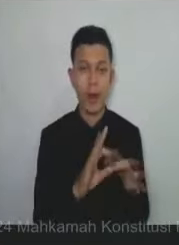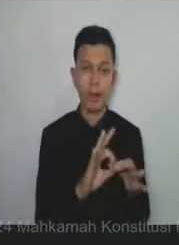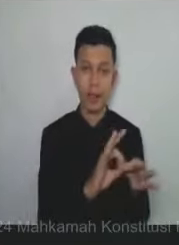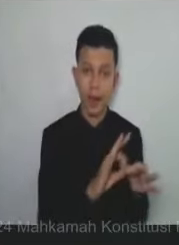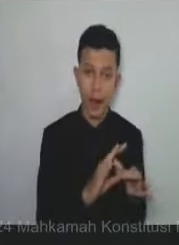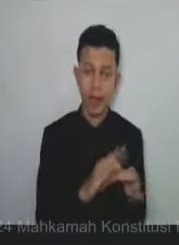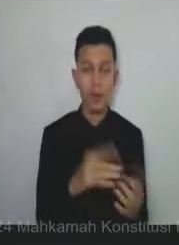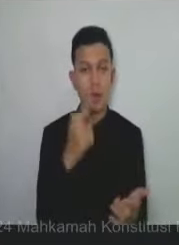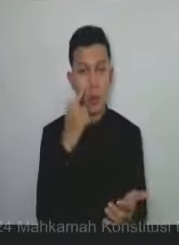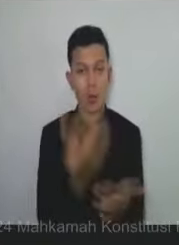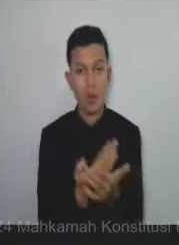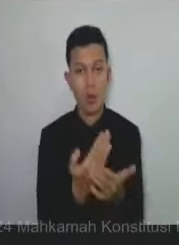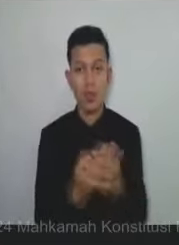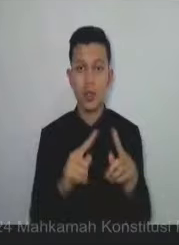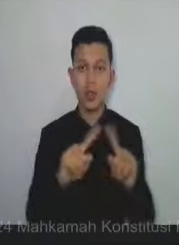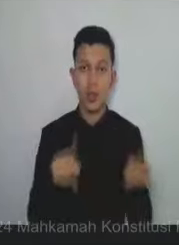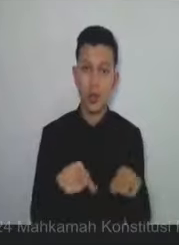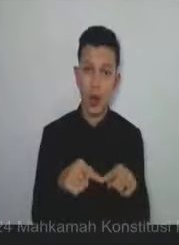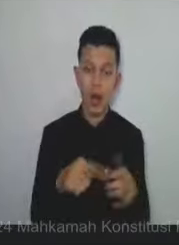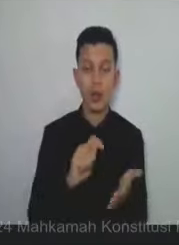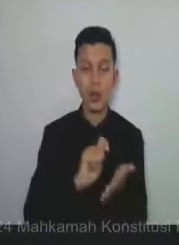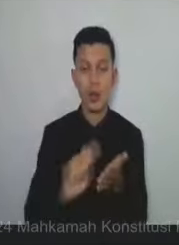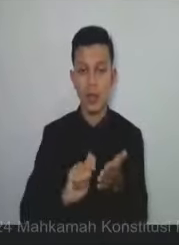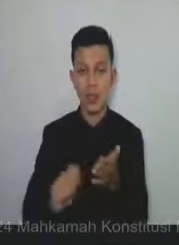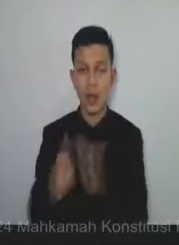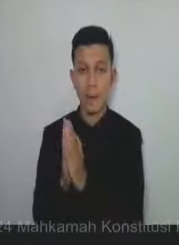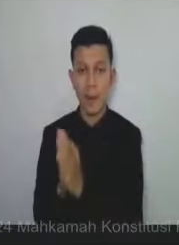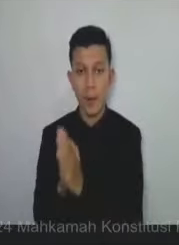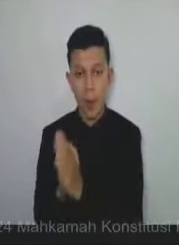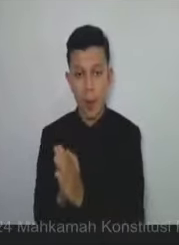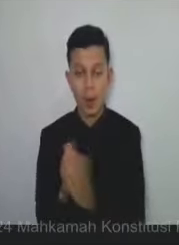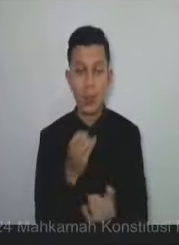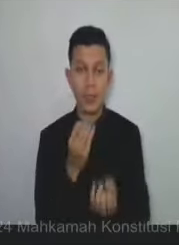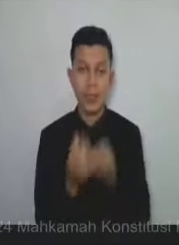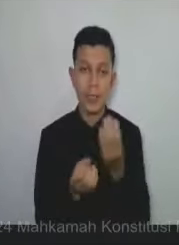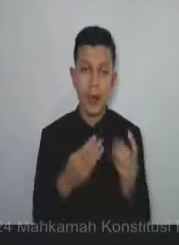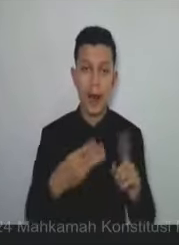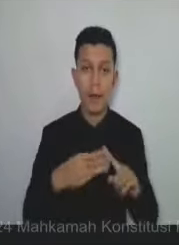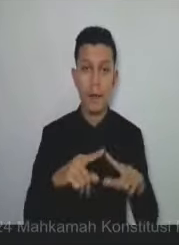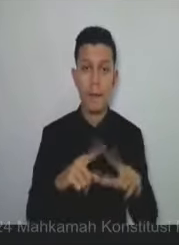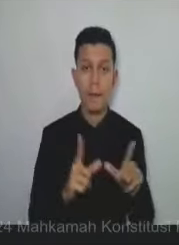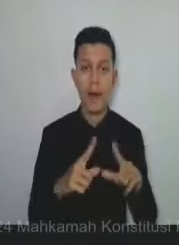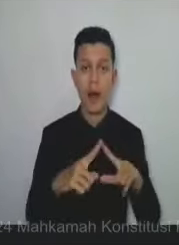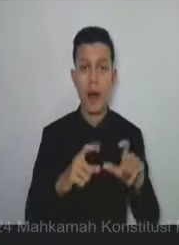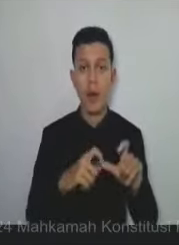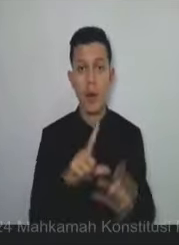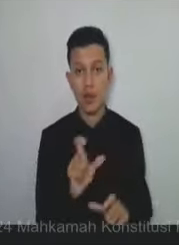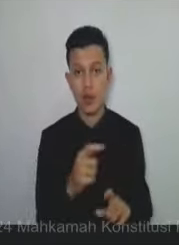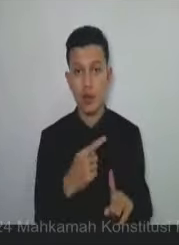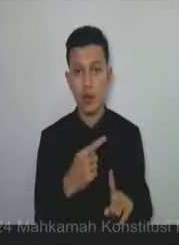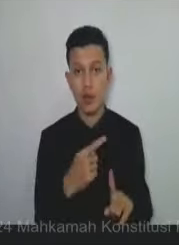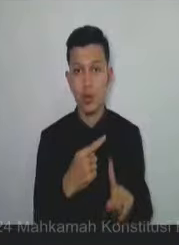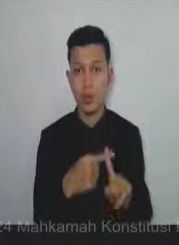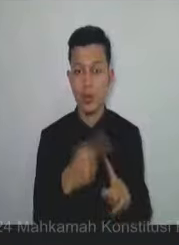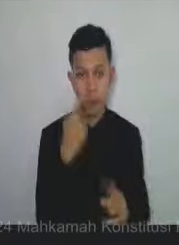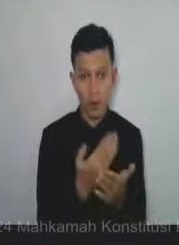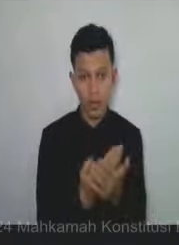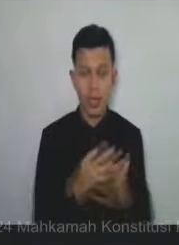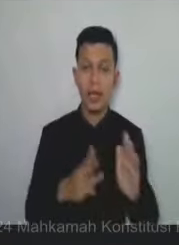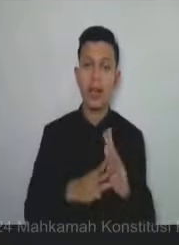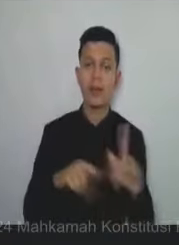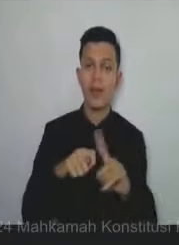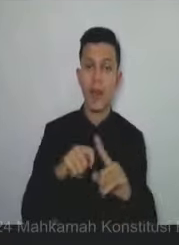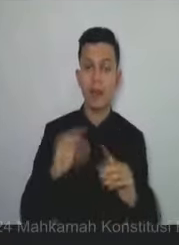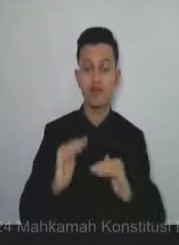bukti-bukti surat tulisan yang diajukan oleh pemohon, keterangan Bawaslu beserta bukti-bukti yang diajukan, mahkamah